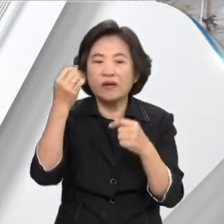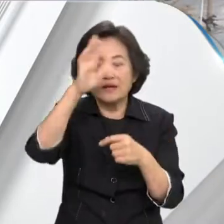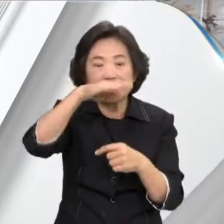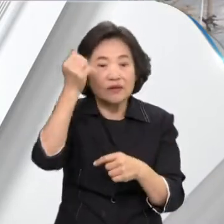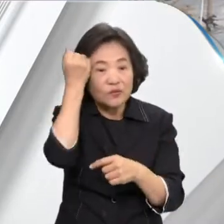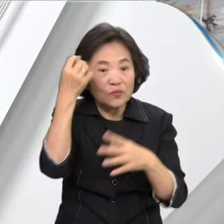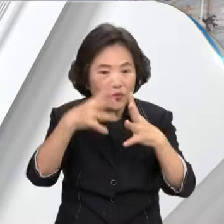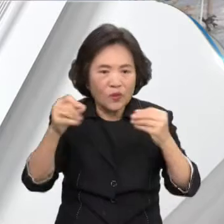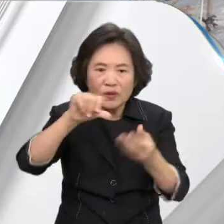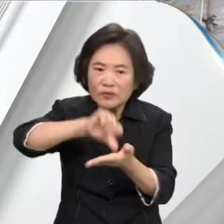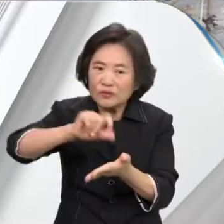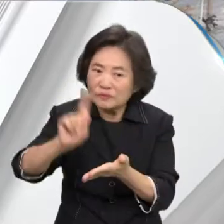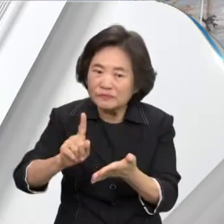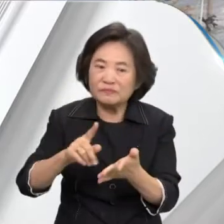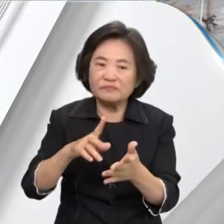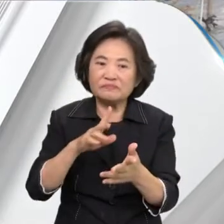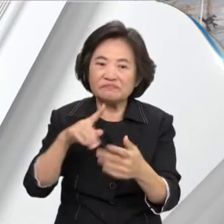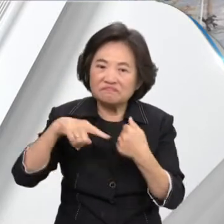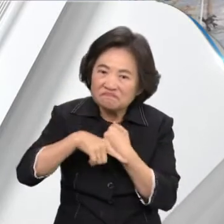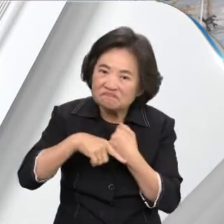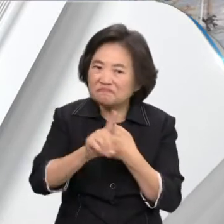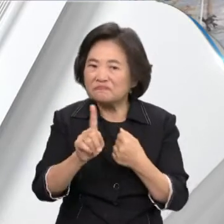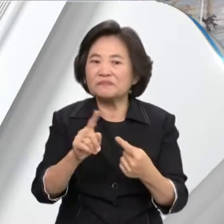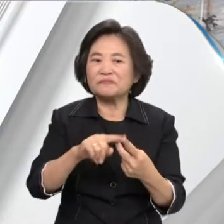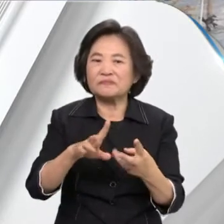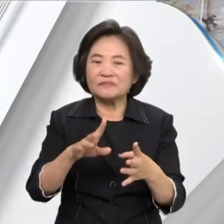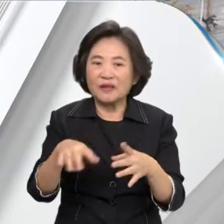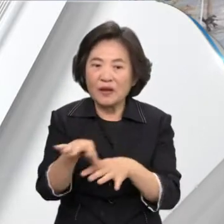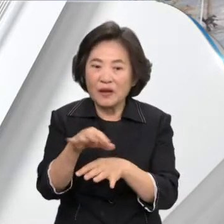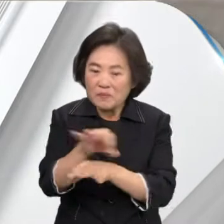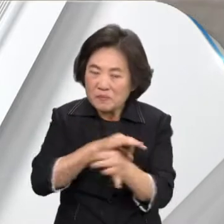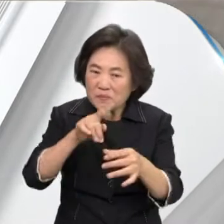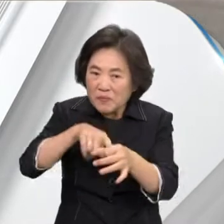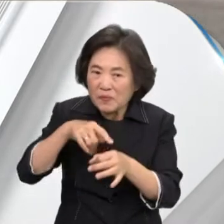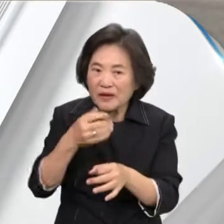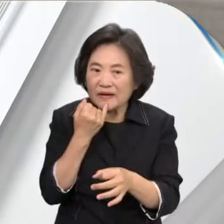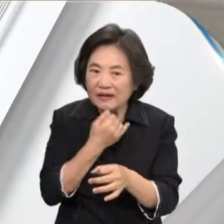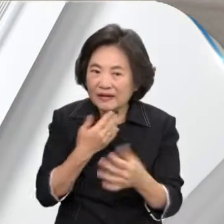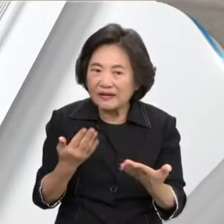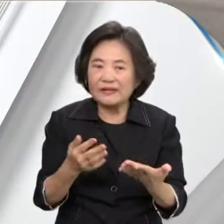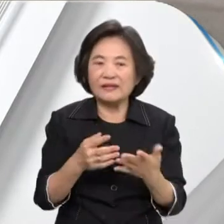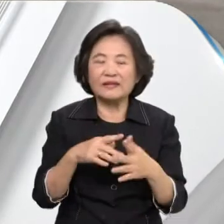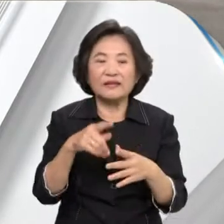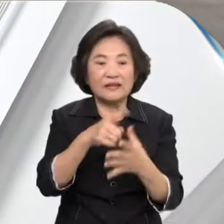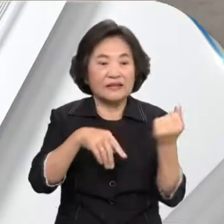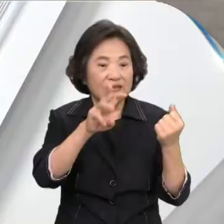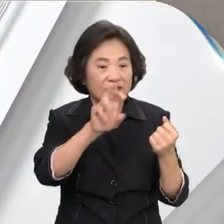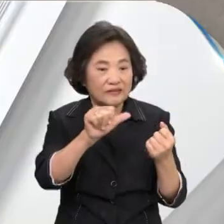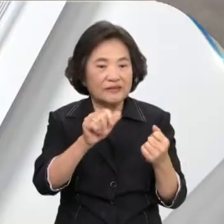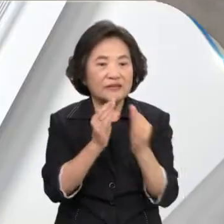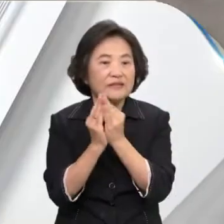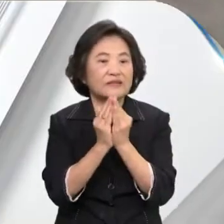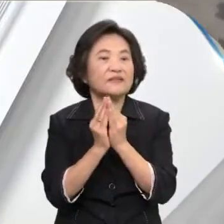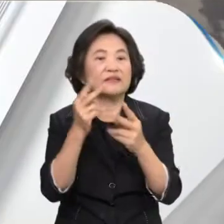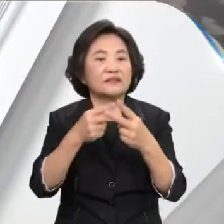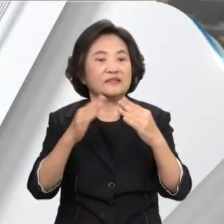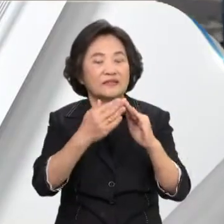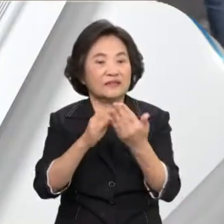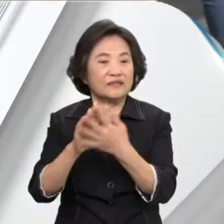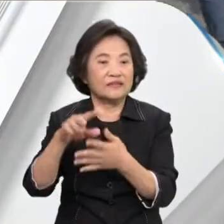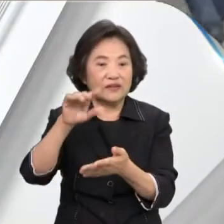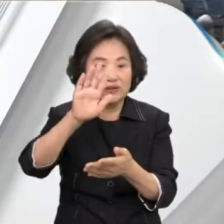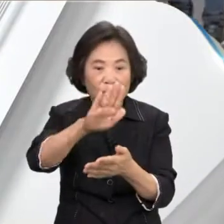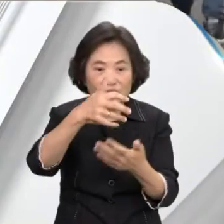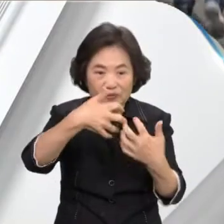也蛮重，也蛮应该，又嘛个产值又几多？ 总共35届从土壤下种类，从有